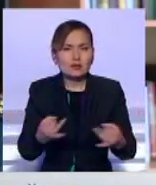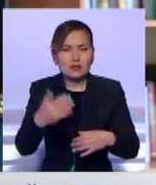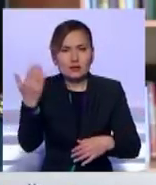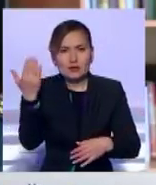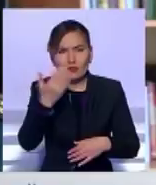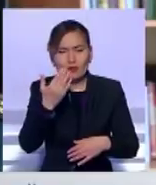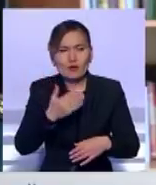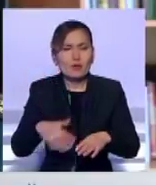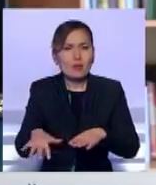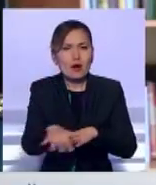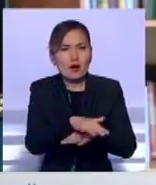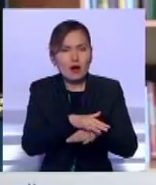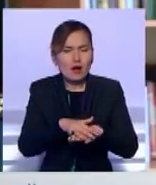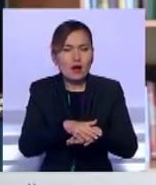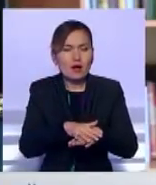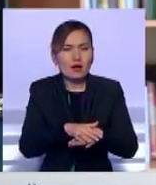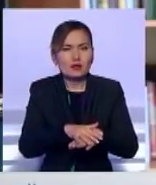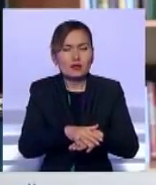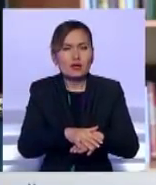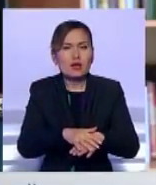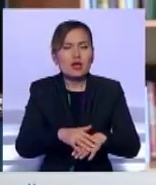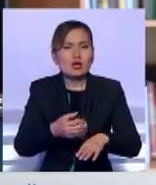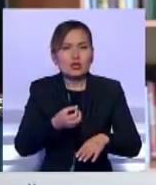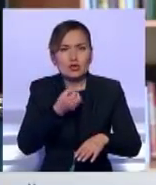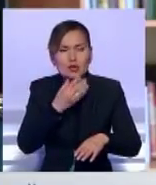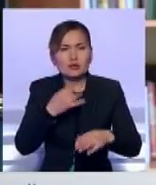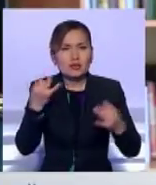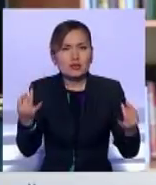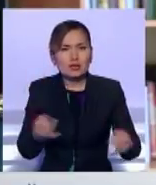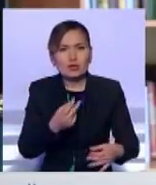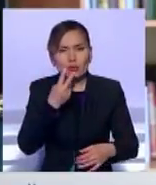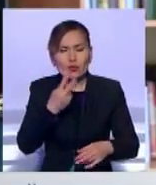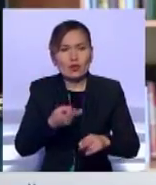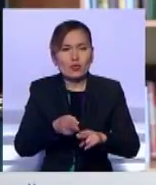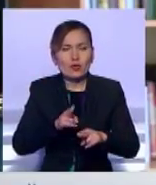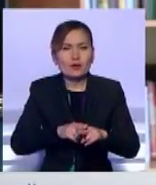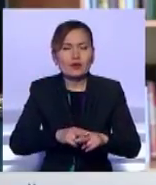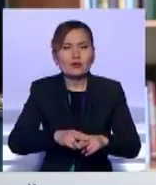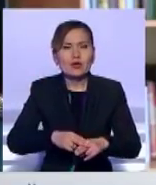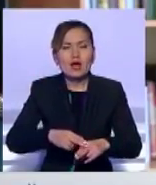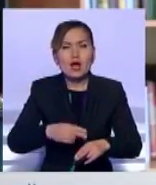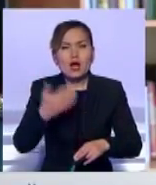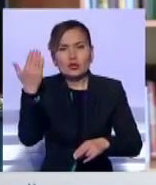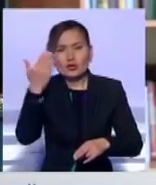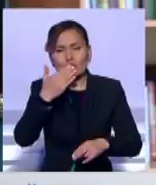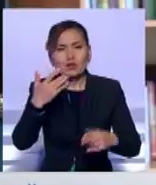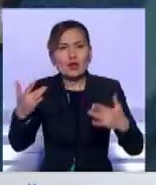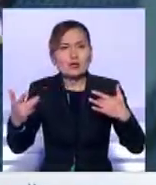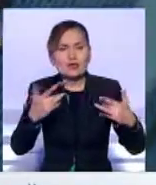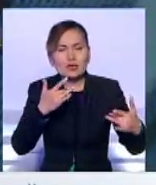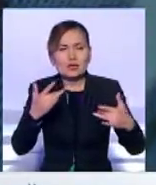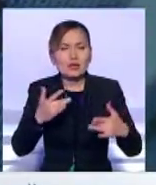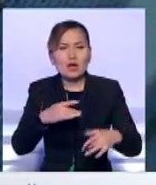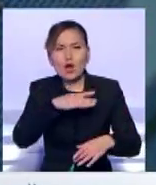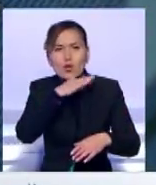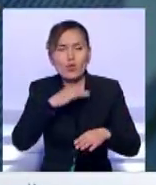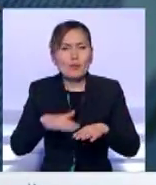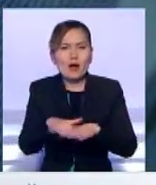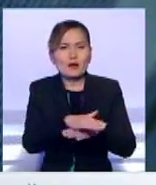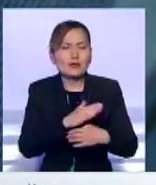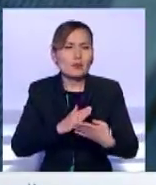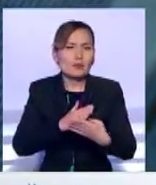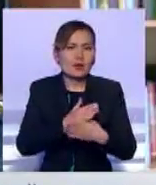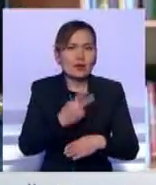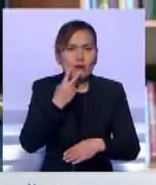адыр. Солардың сұраныстары арқылы, солардың осы кинотеатрларына келу арқылы да қазір